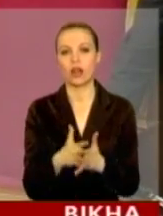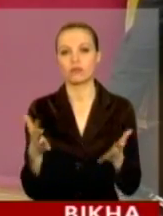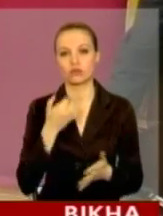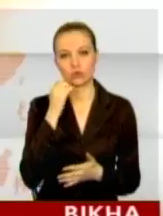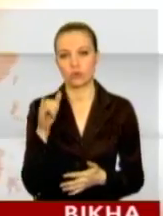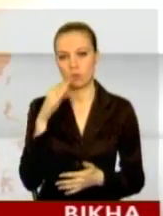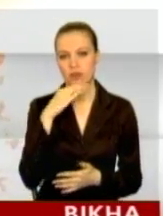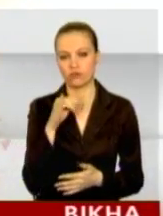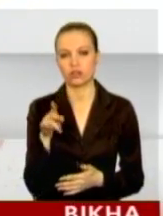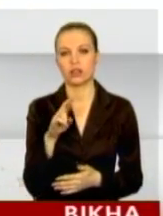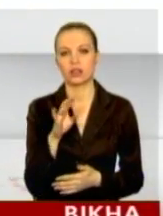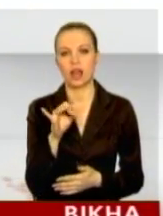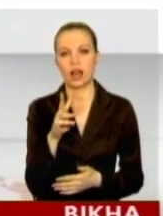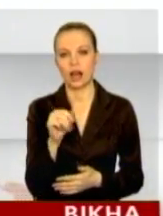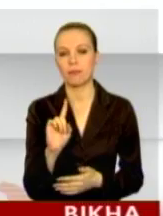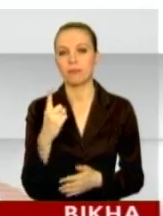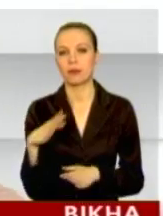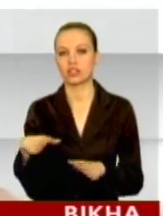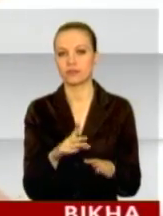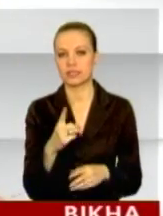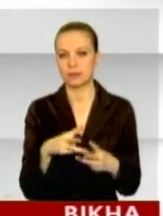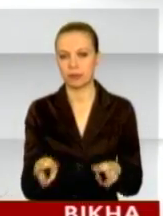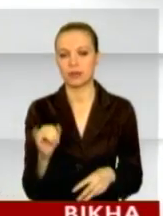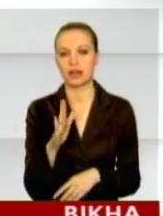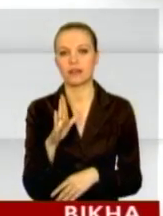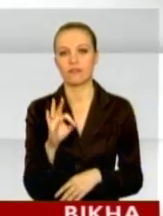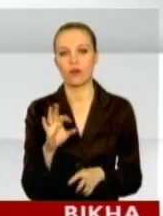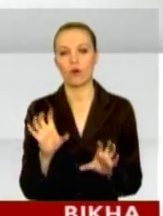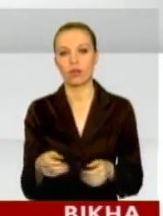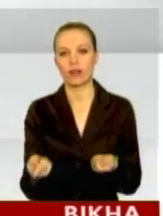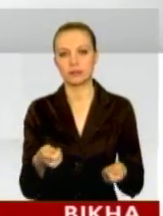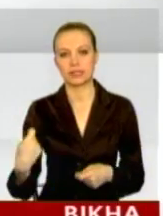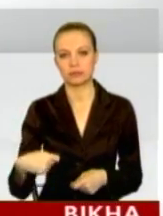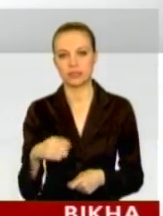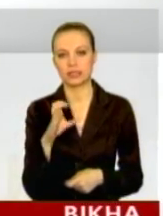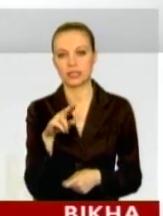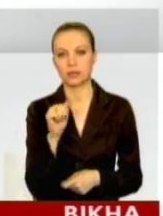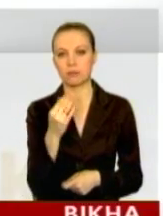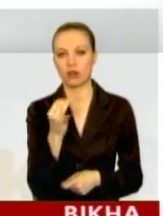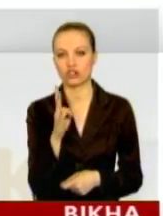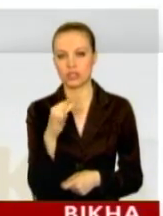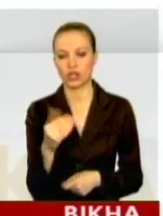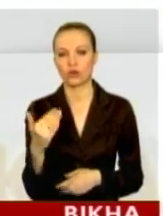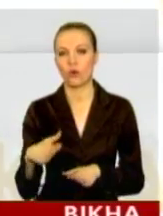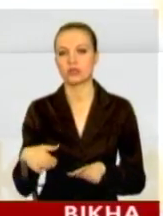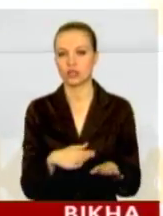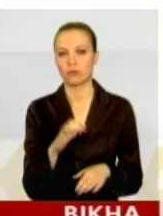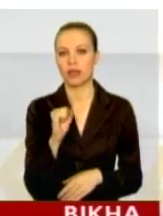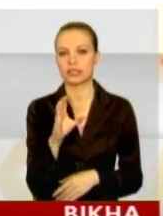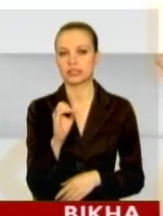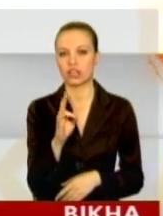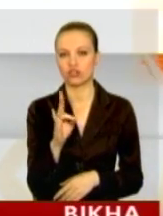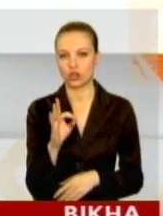батьківщини тут і Віталій Ярема перший віцепрем'єр і во Голови адміністрації президента Сергій Пашинський його заступник Андрій